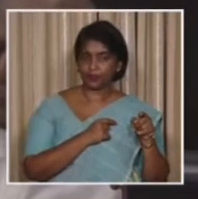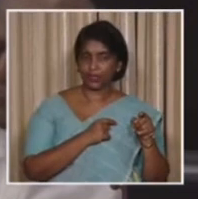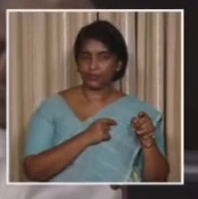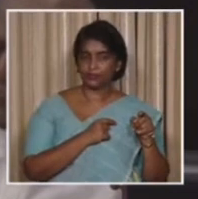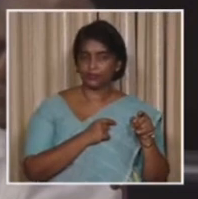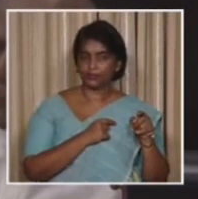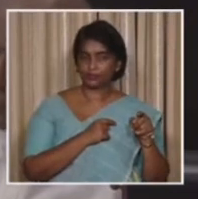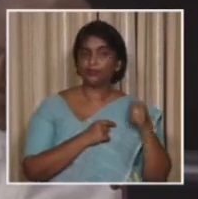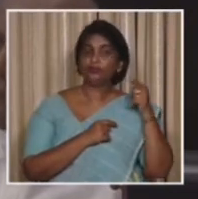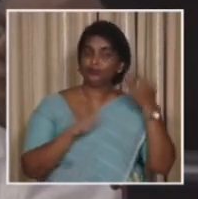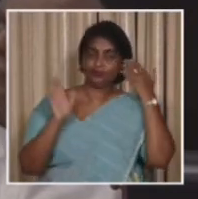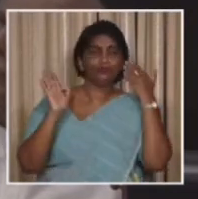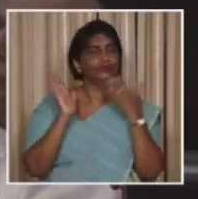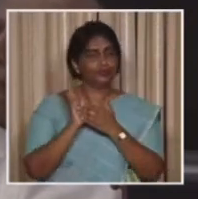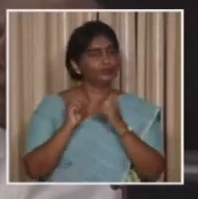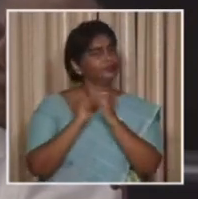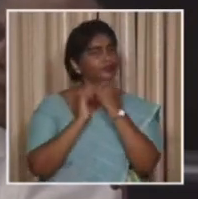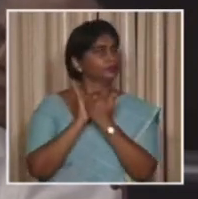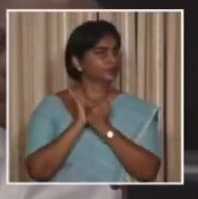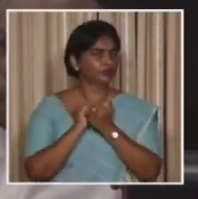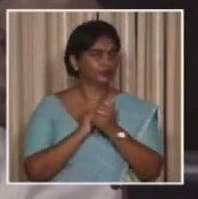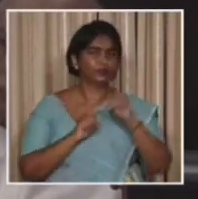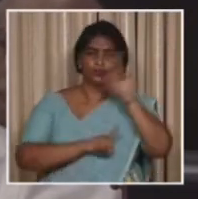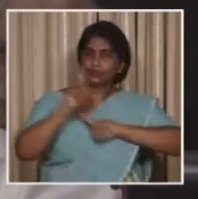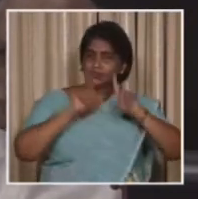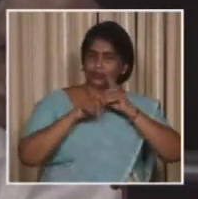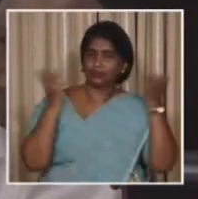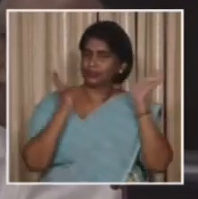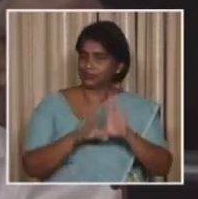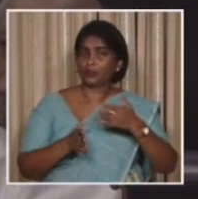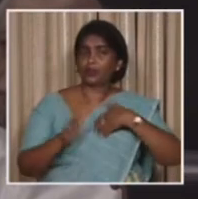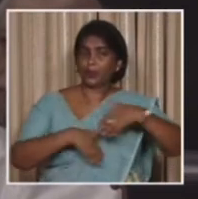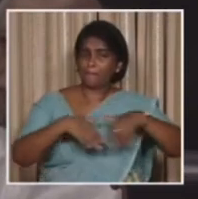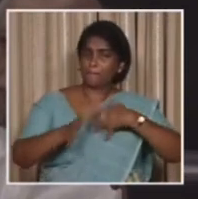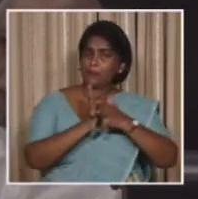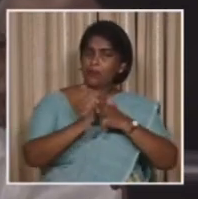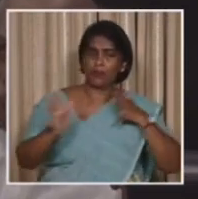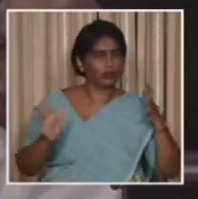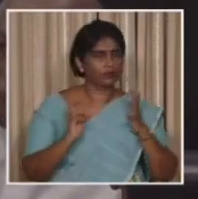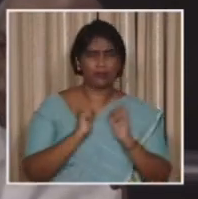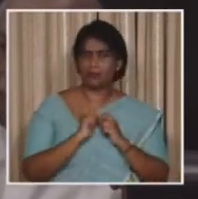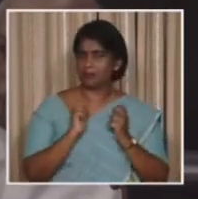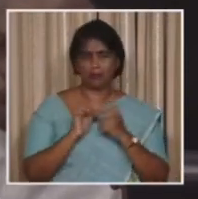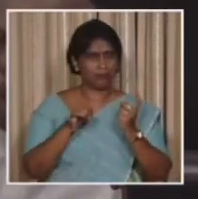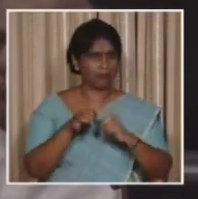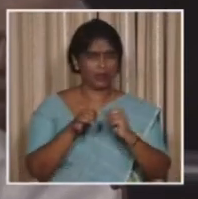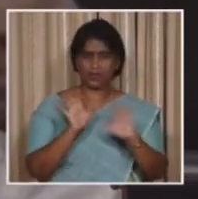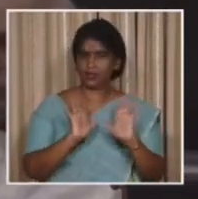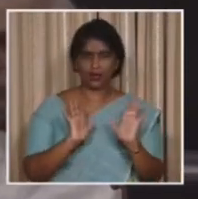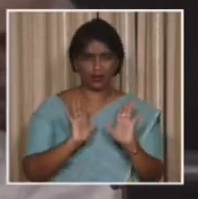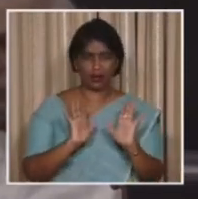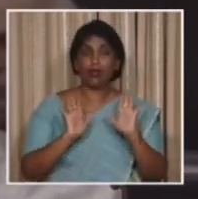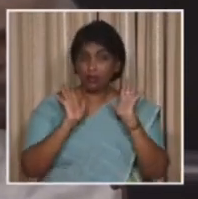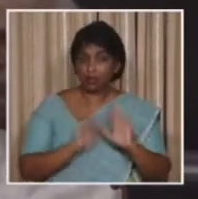මේ ඒ පිළිබඳ වැඩ කටයුතු කරන්න රැස්වීම පවත්වන්න පෙළපාලි පවත්වන්නේ කිසිම ප්‍රශ්නයක් නෙමෙයි. ඒත්